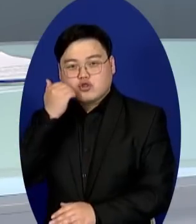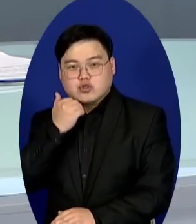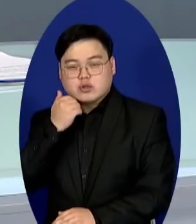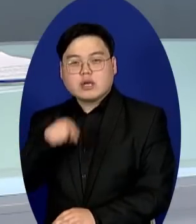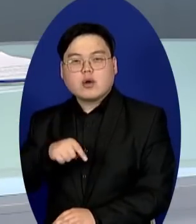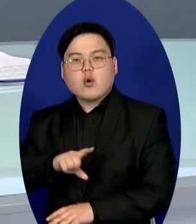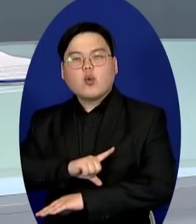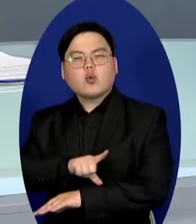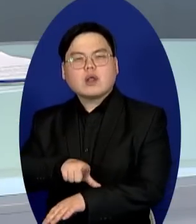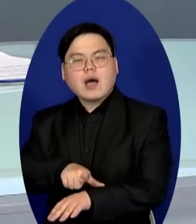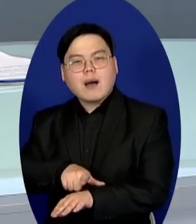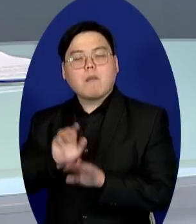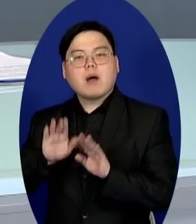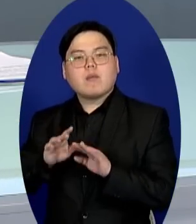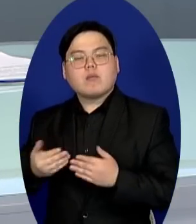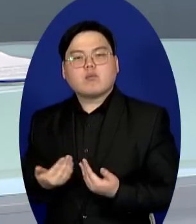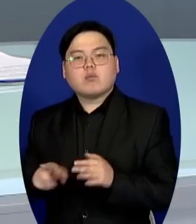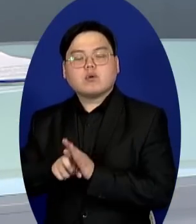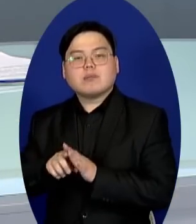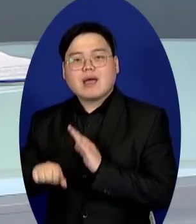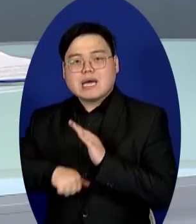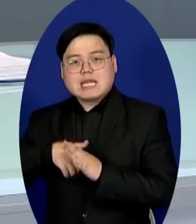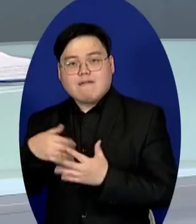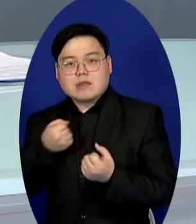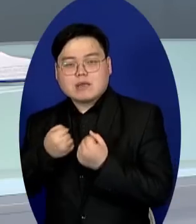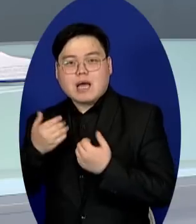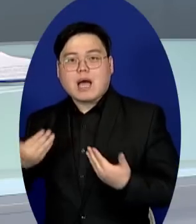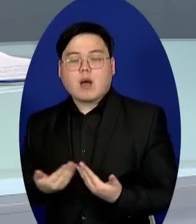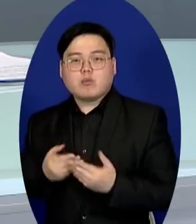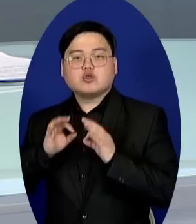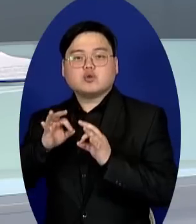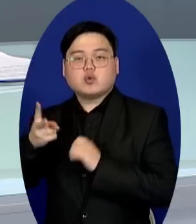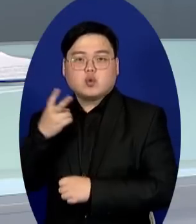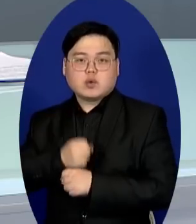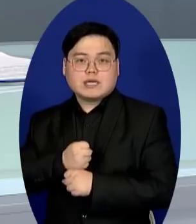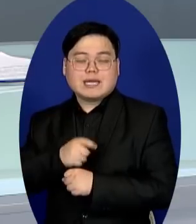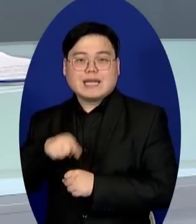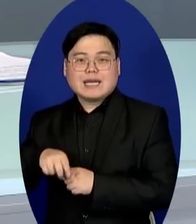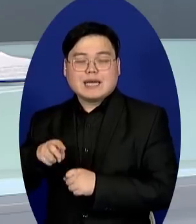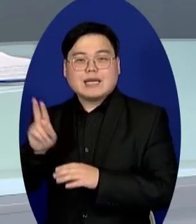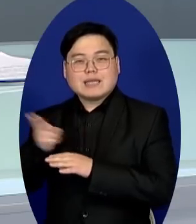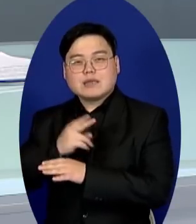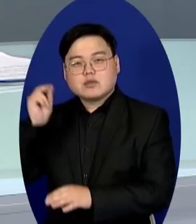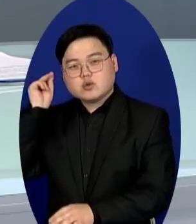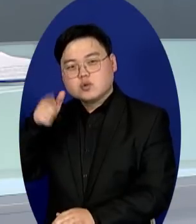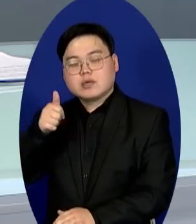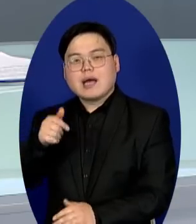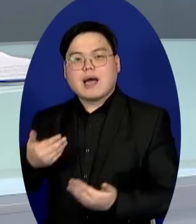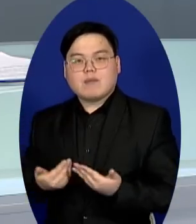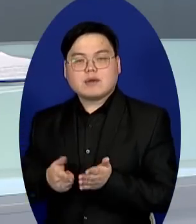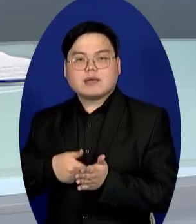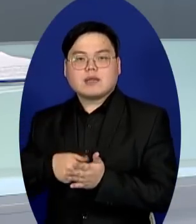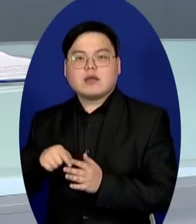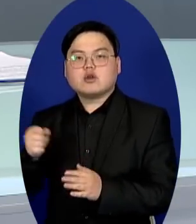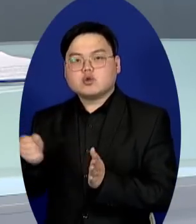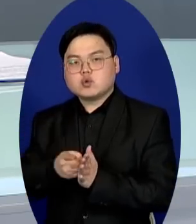бол яхаарахгүй идэвхтэй дасгал хөдөлгөөн, амьдралын зөв хий маяга гэж мэрэгжилтнүүд үздэг юм а. Тиймээс энэ дадлыг амьдралдаа хэвшүүлэх нь чухлаа гэдгийг энэ